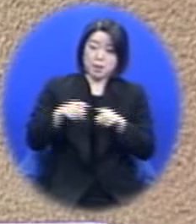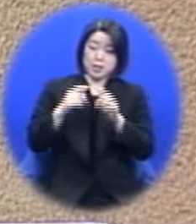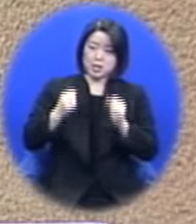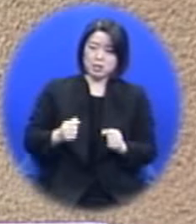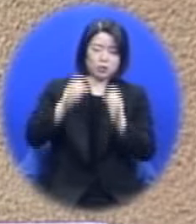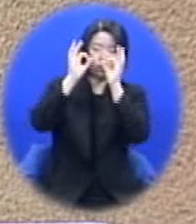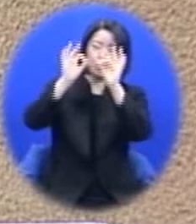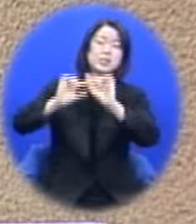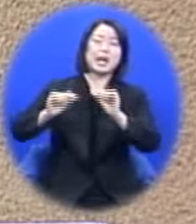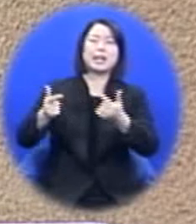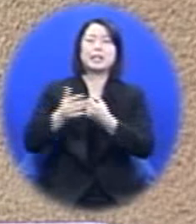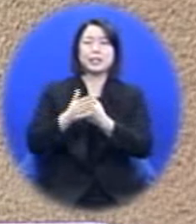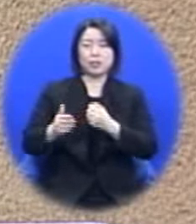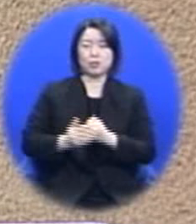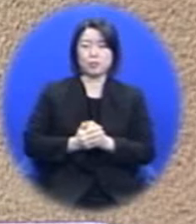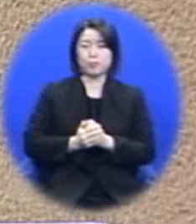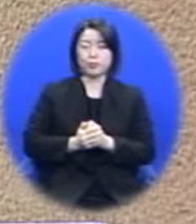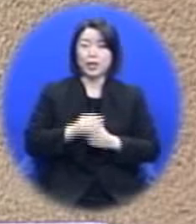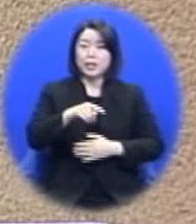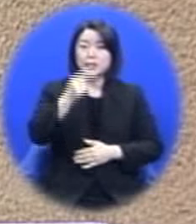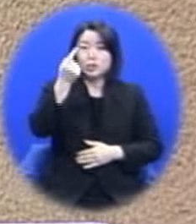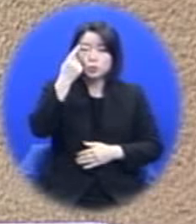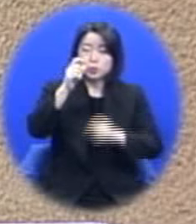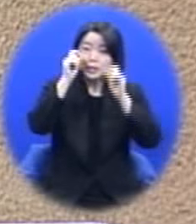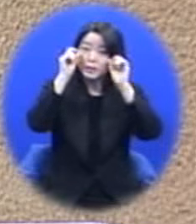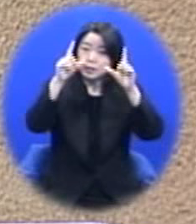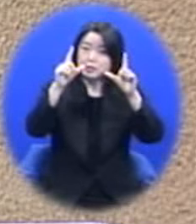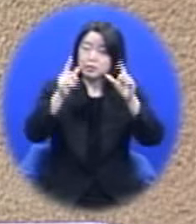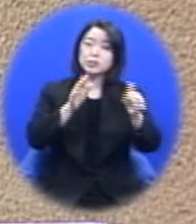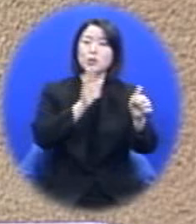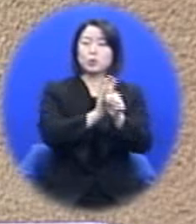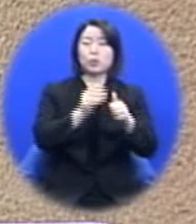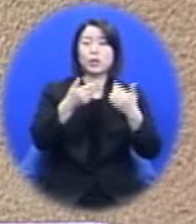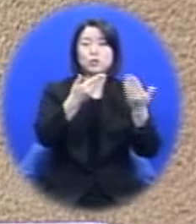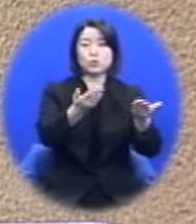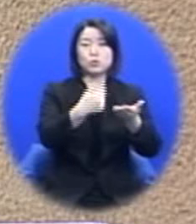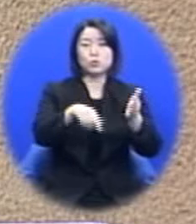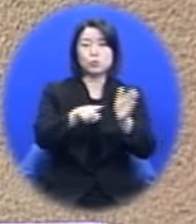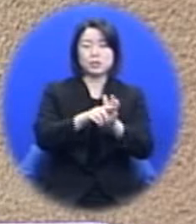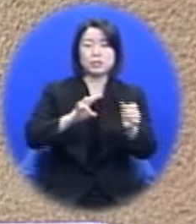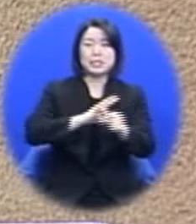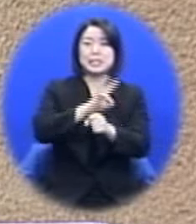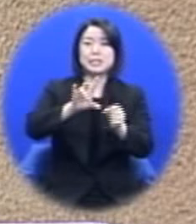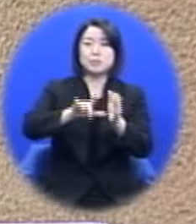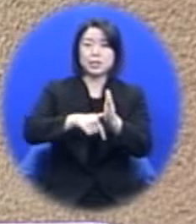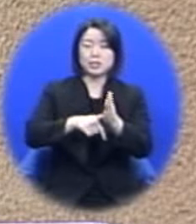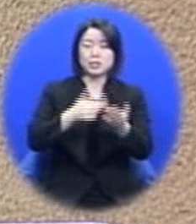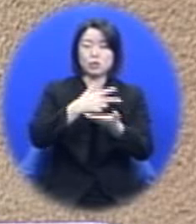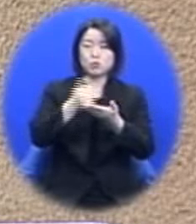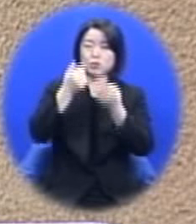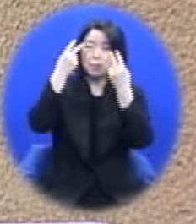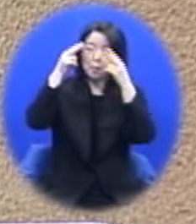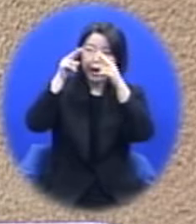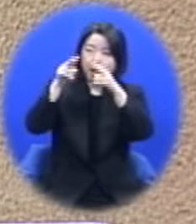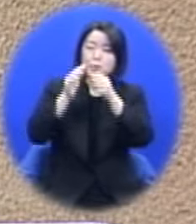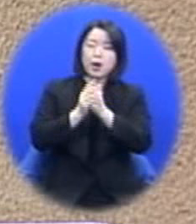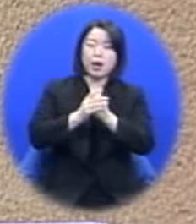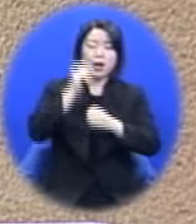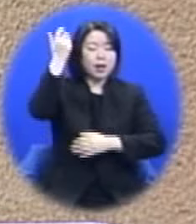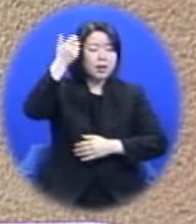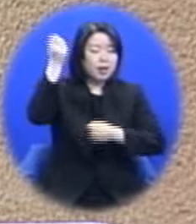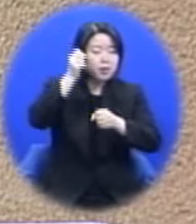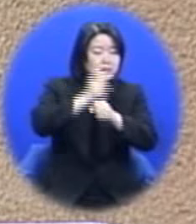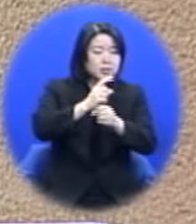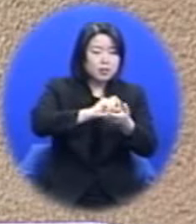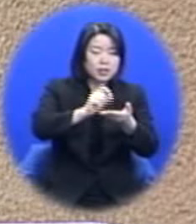그렇습니다. 그 눈이 뜨이는 것을 도와드리려고 24시간 주님을 바라보시고 영성의 길을 써보시라고